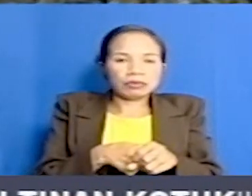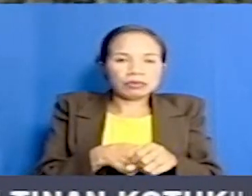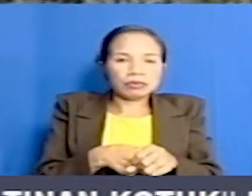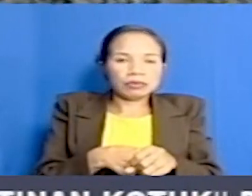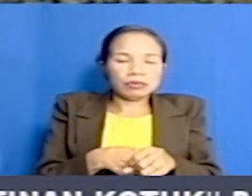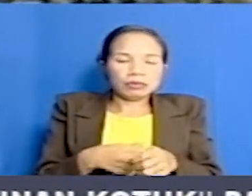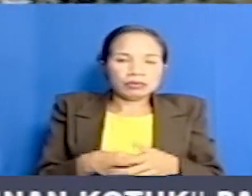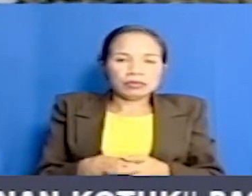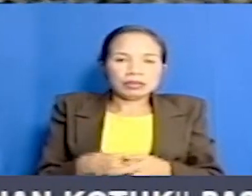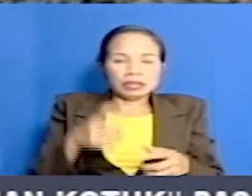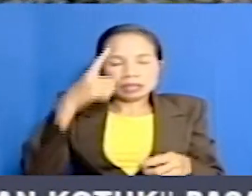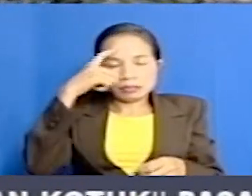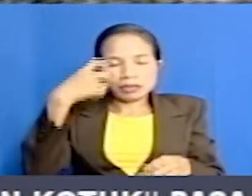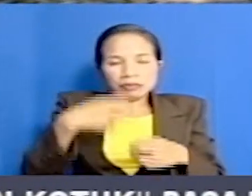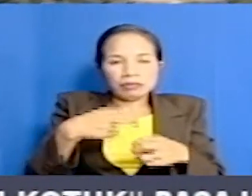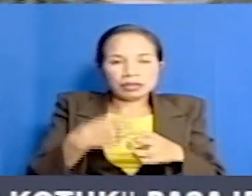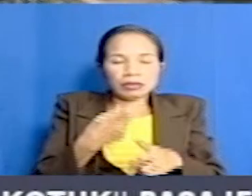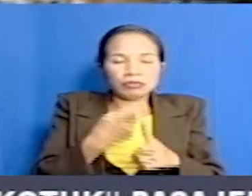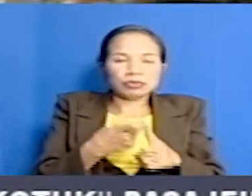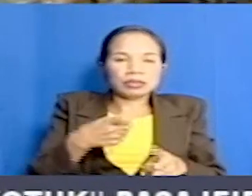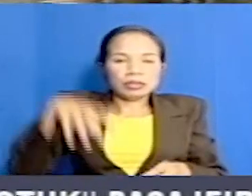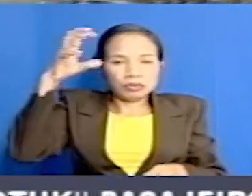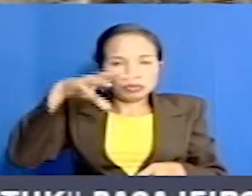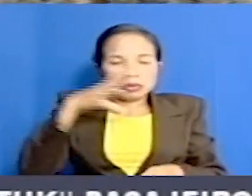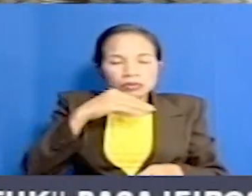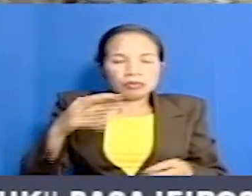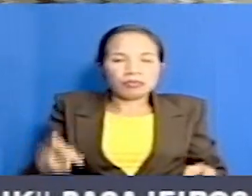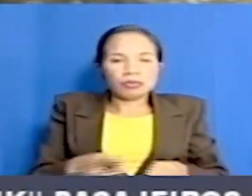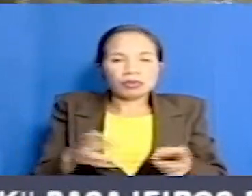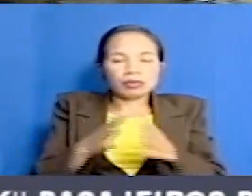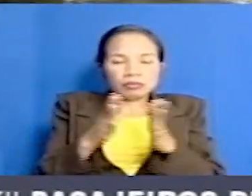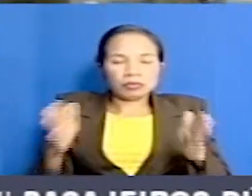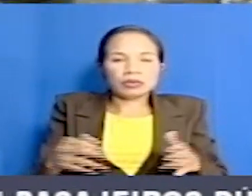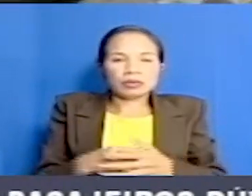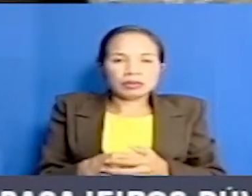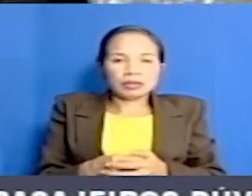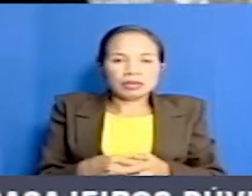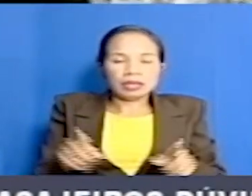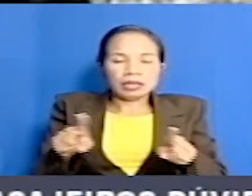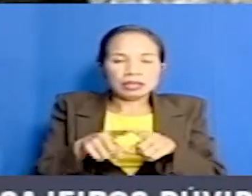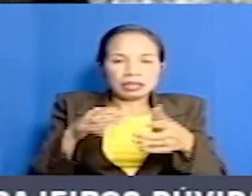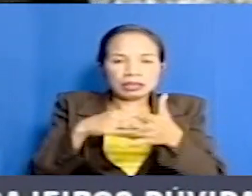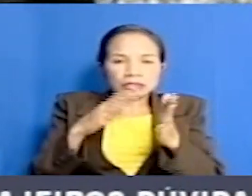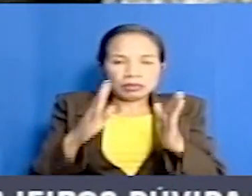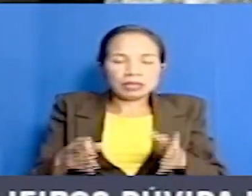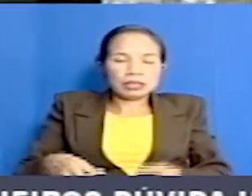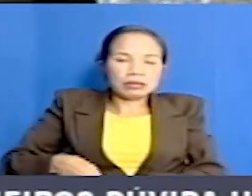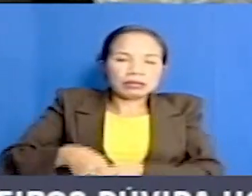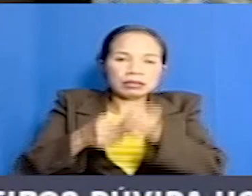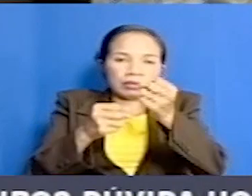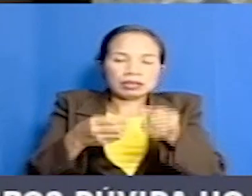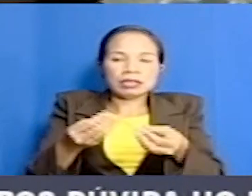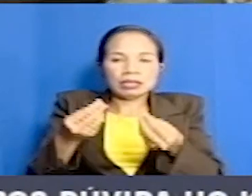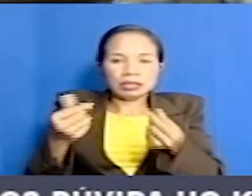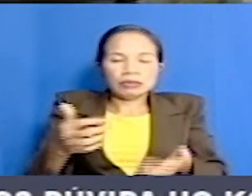impacto husi udang no Mota Bot. Leonardo Massin, no dar estudante Nebe Pinheira Rehene, ho de